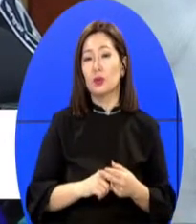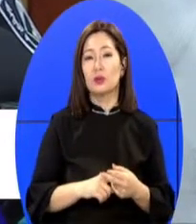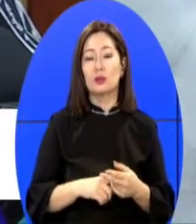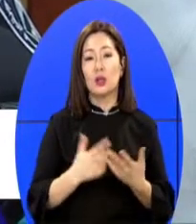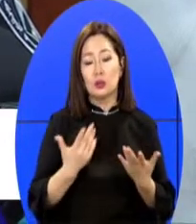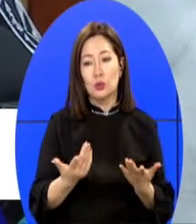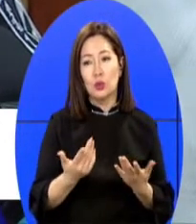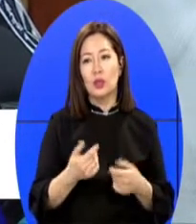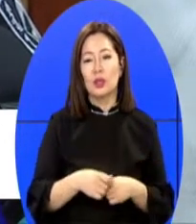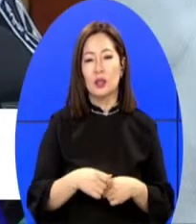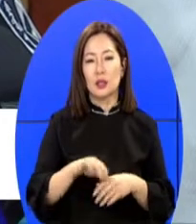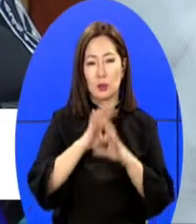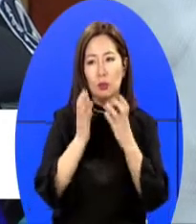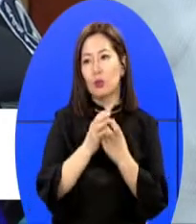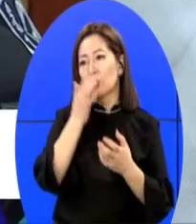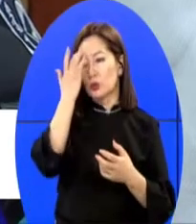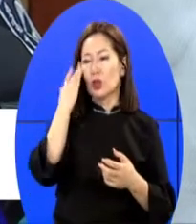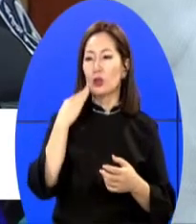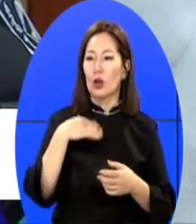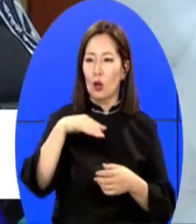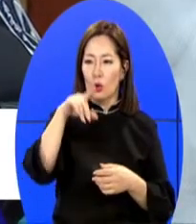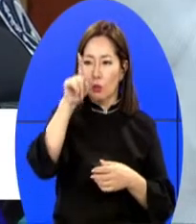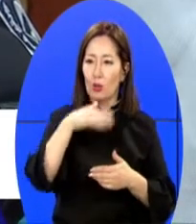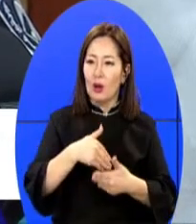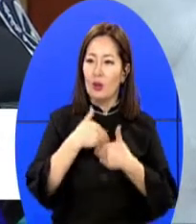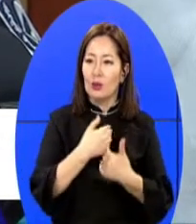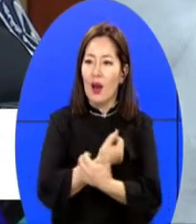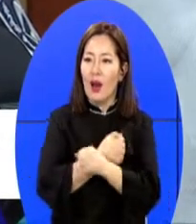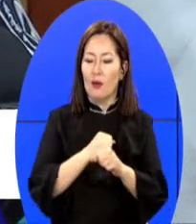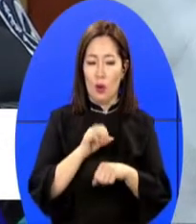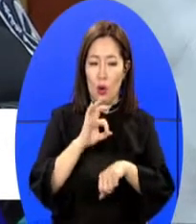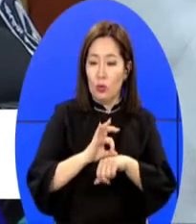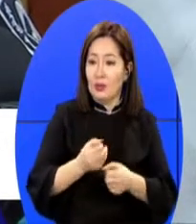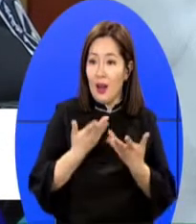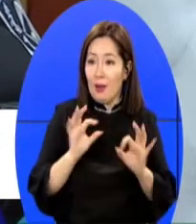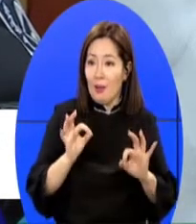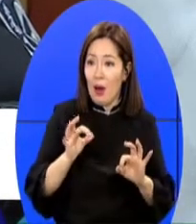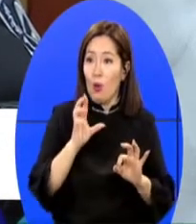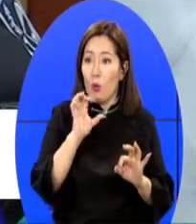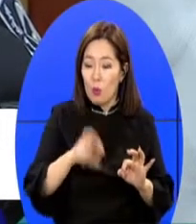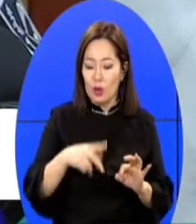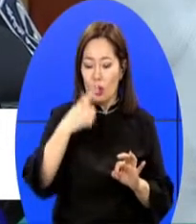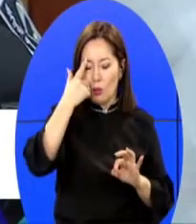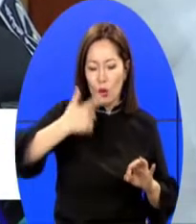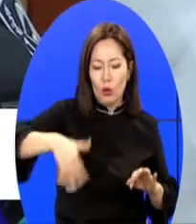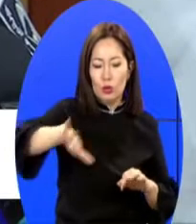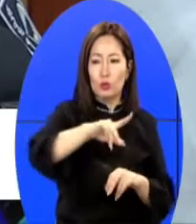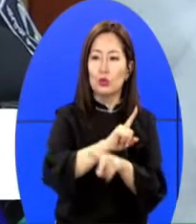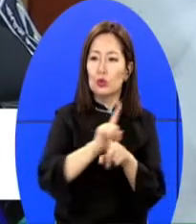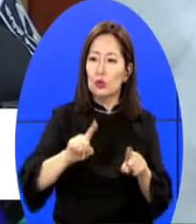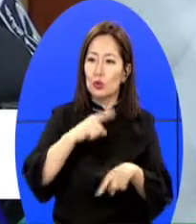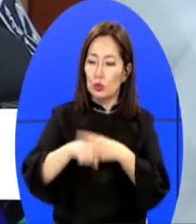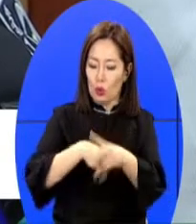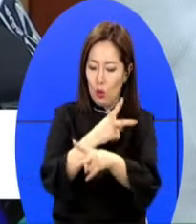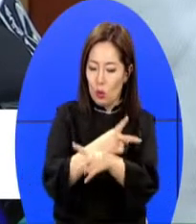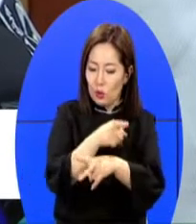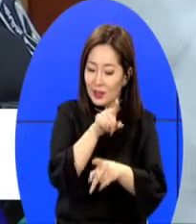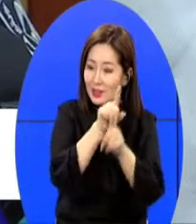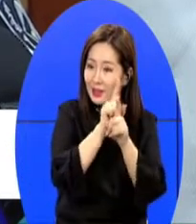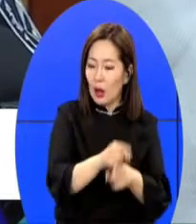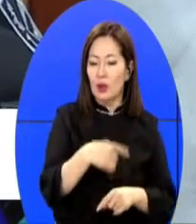гэсэн одоо бид нар бүгдээрээ бурхны орлоор энэ илэрчгүй шиг ингээд хэв юм байх юм бол Монгол улсынхаа зөрчлийн хуулиар өөрөглөө